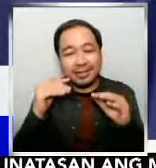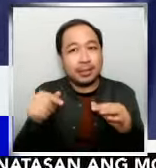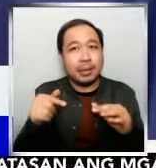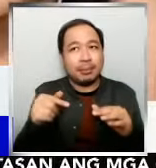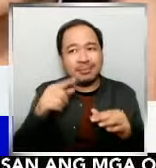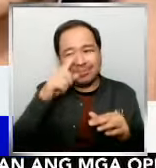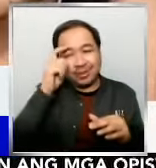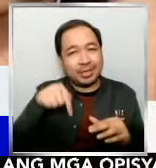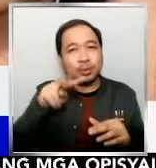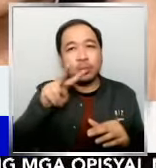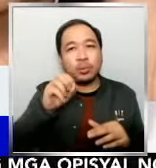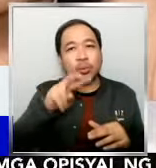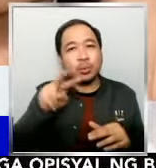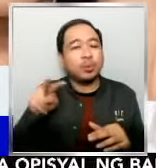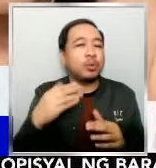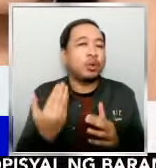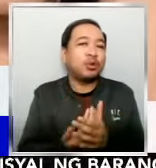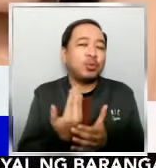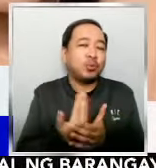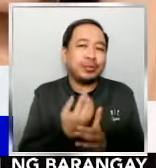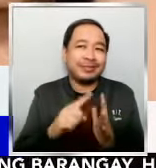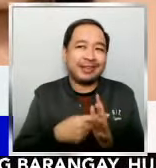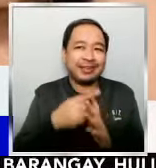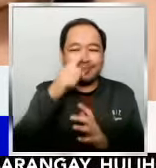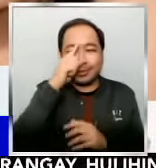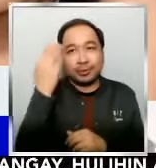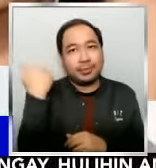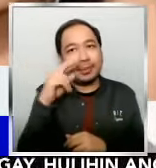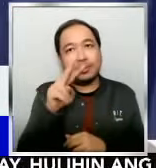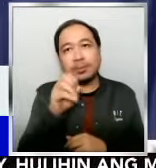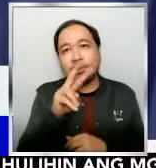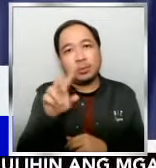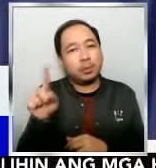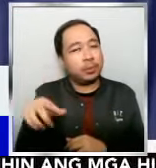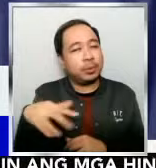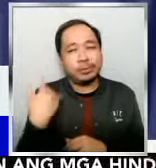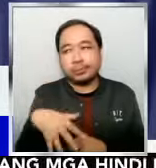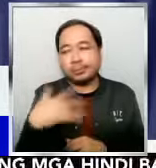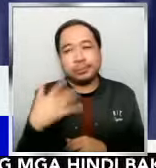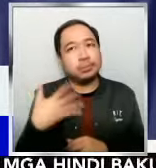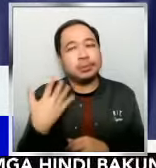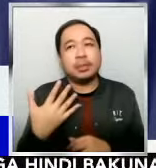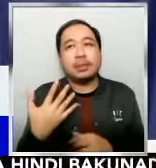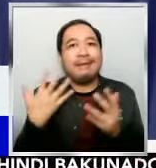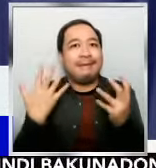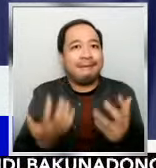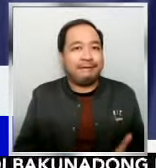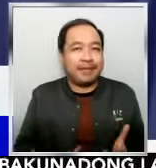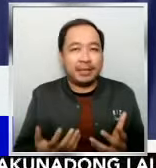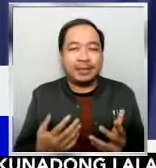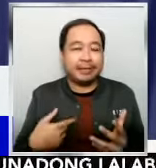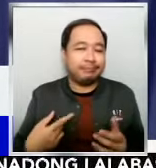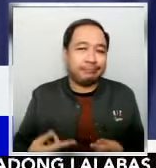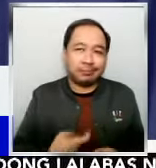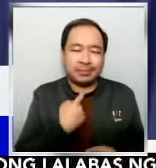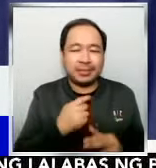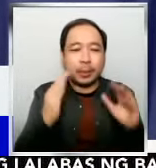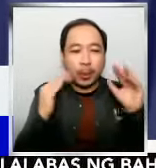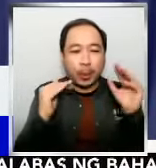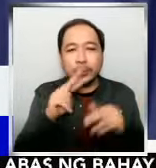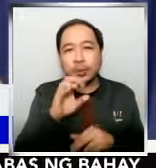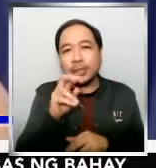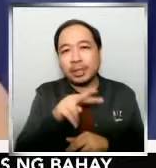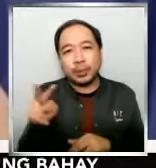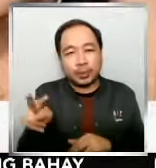Kasi masyadong mabigat yung 2021 ko eh. So for 2022, sana new beginnings